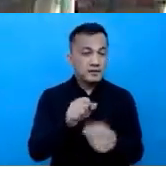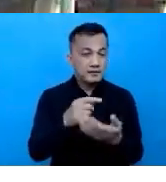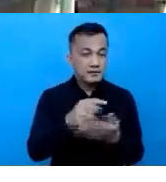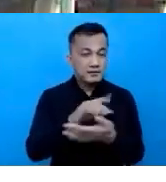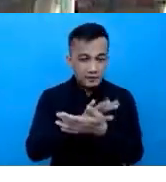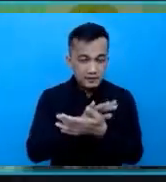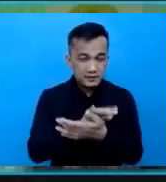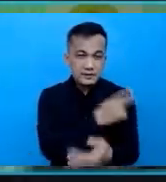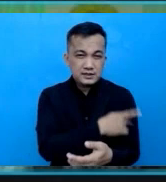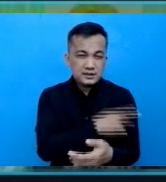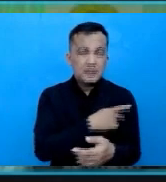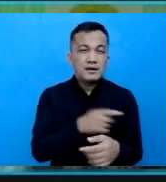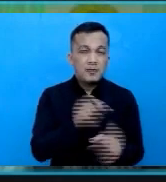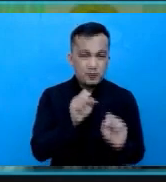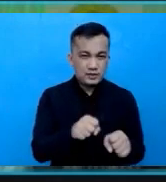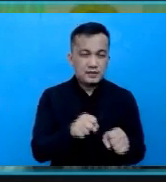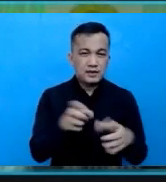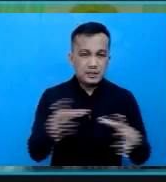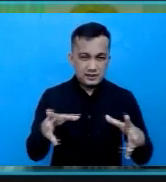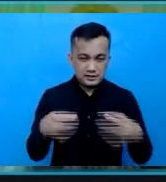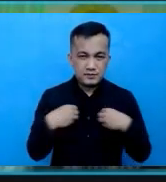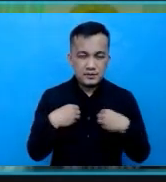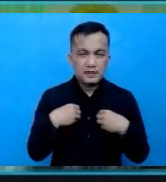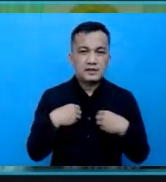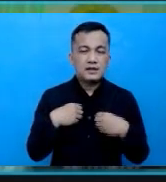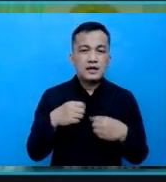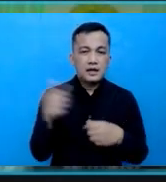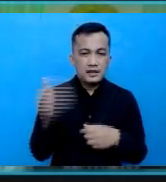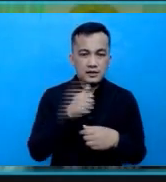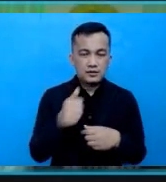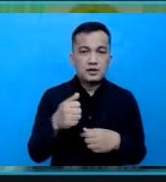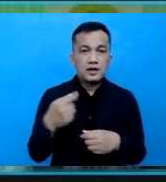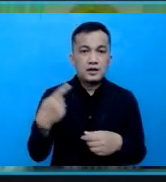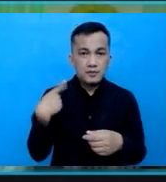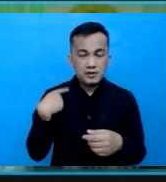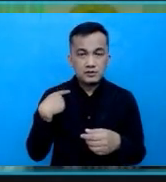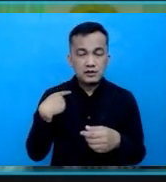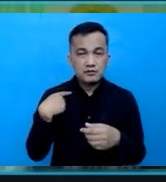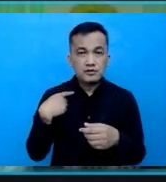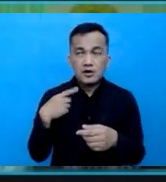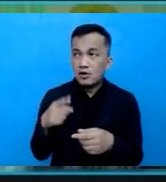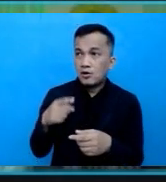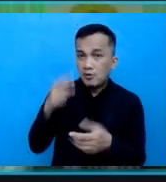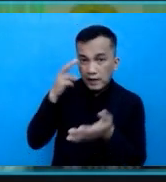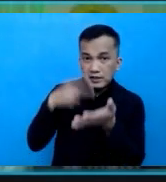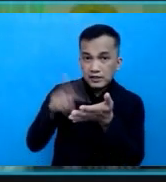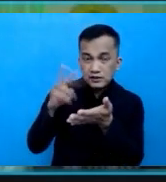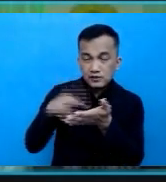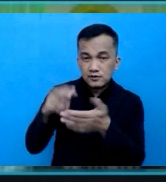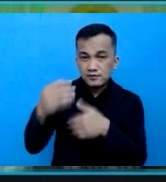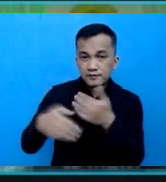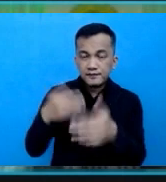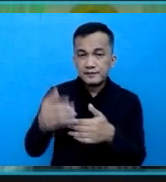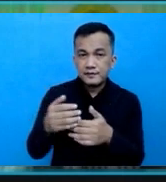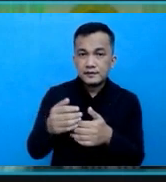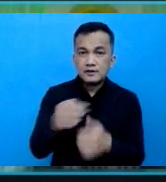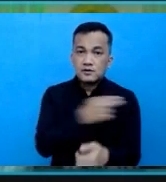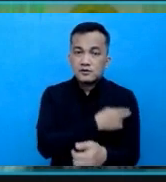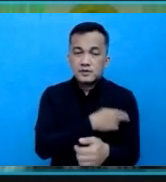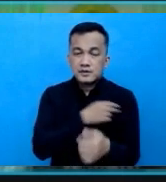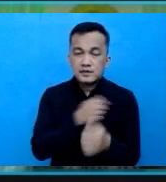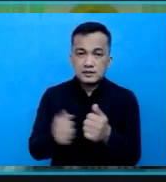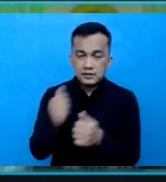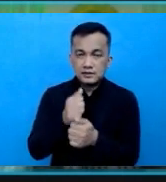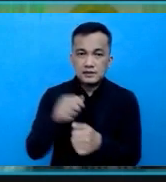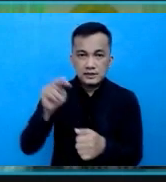tayong validation process. So our hospital chiefs need to validate this. Hindi po